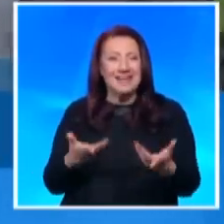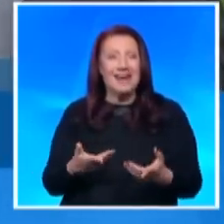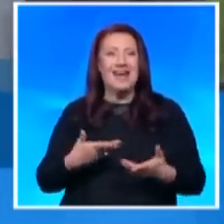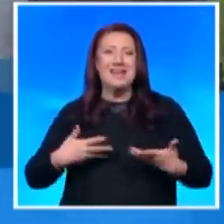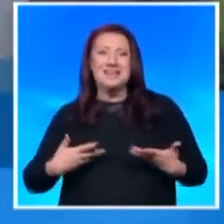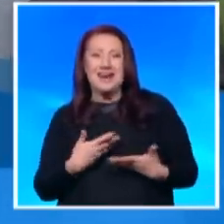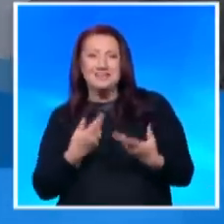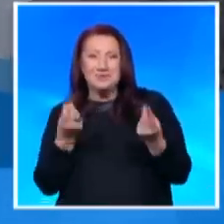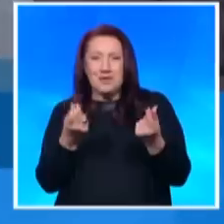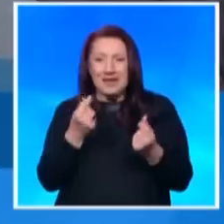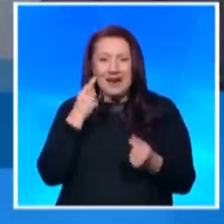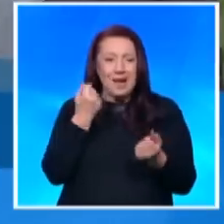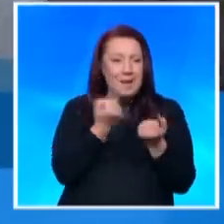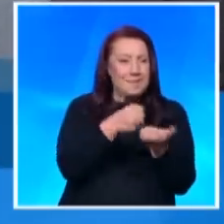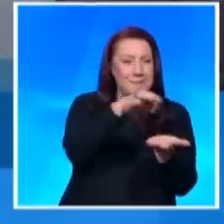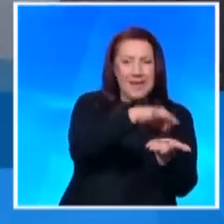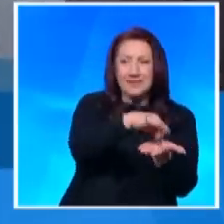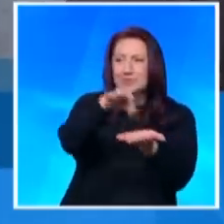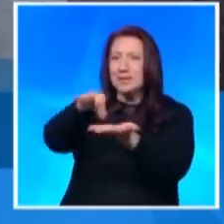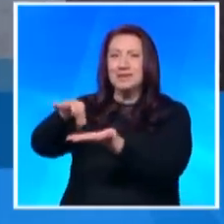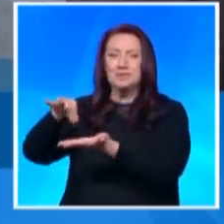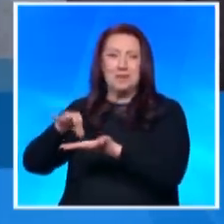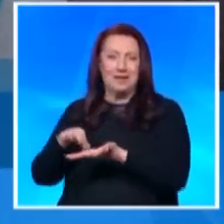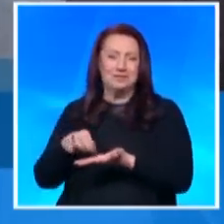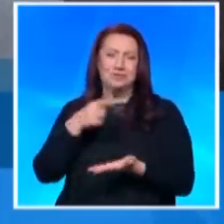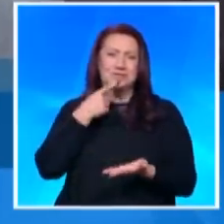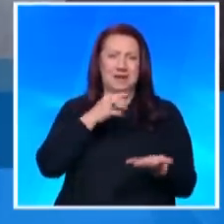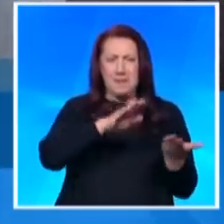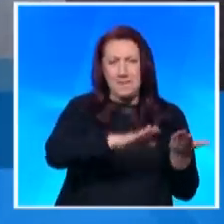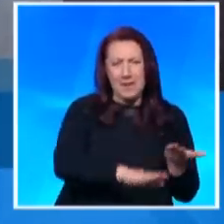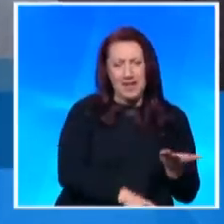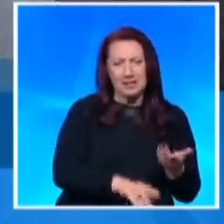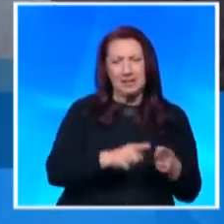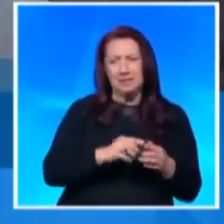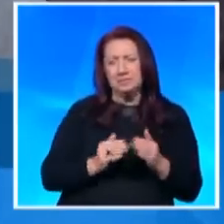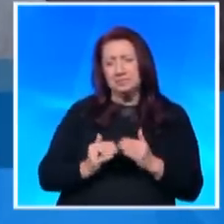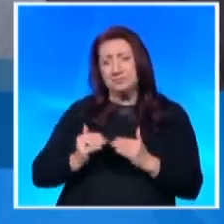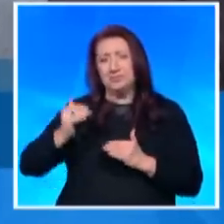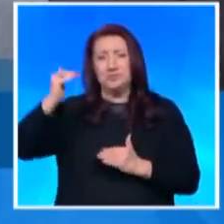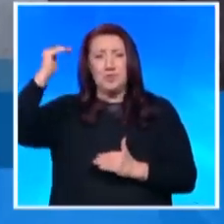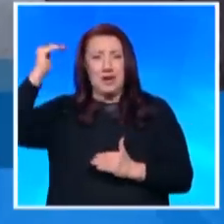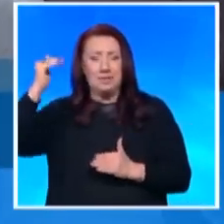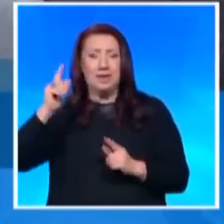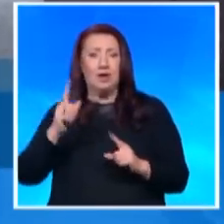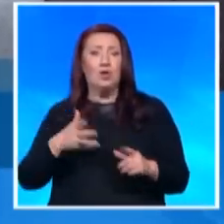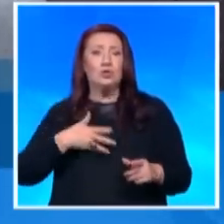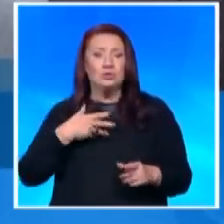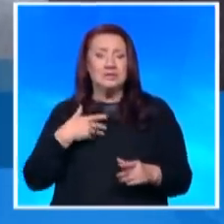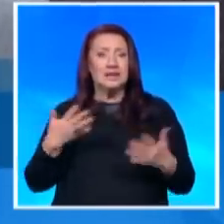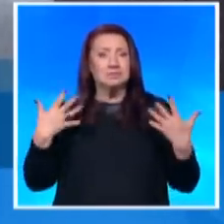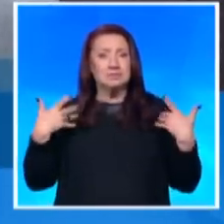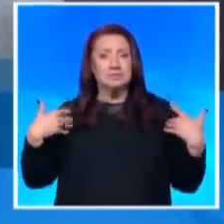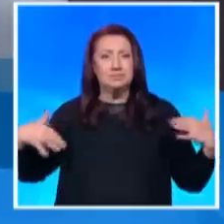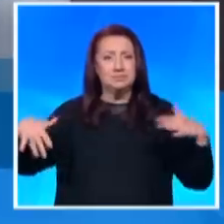от най-малките до най-големите. Също така може, който иска да се разходи и да види в 3D реалност